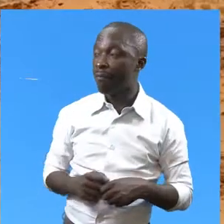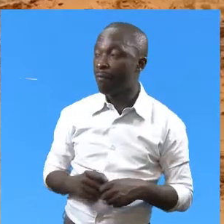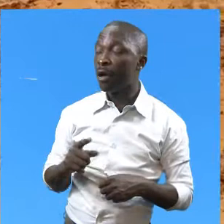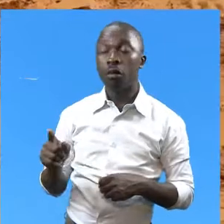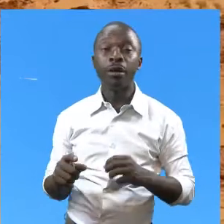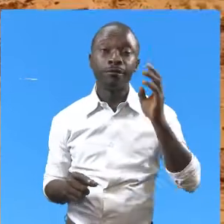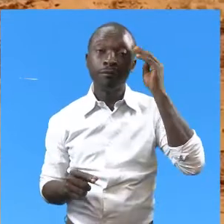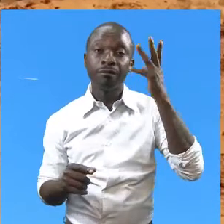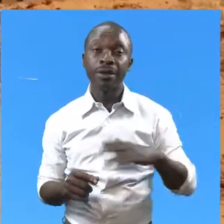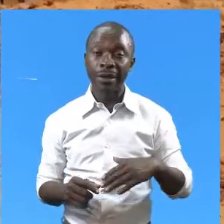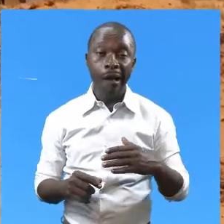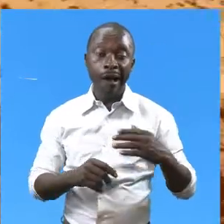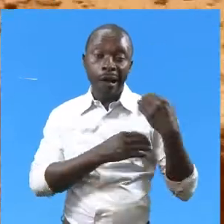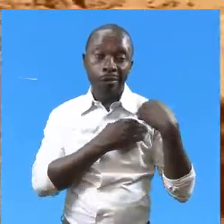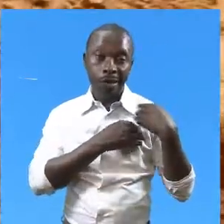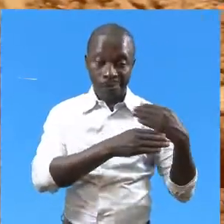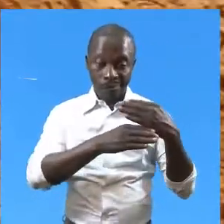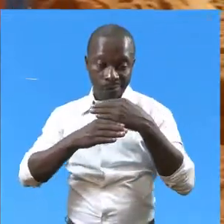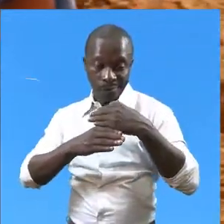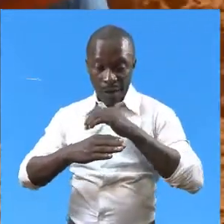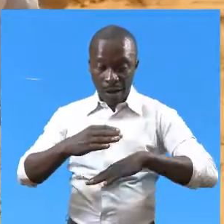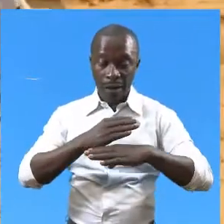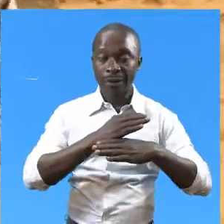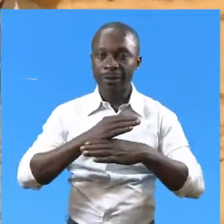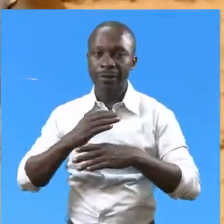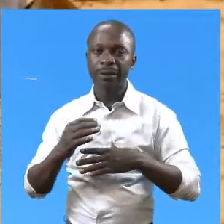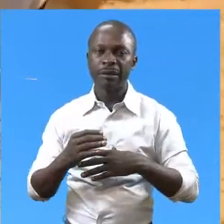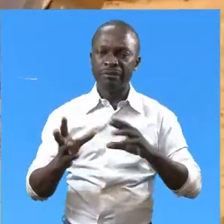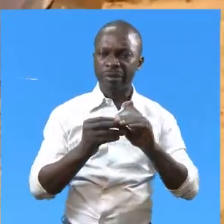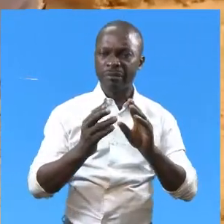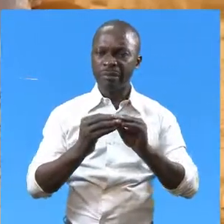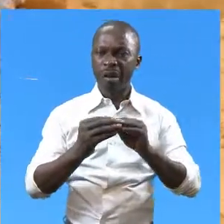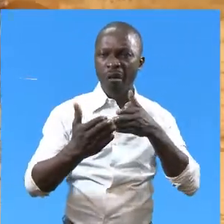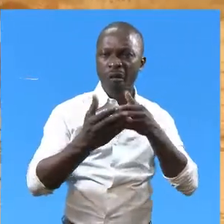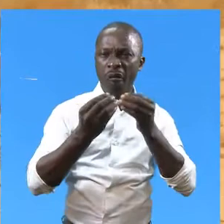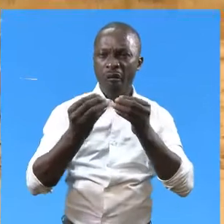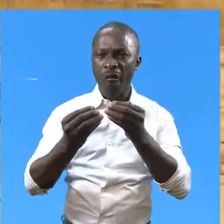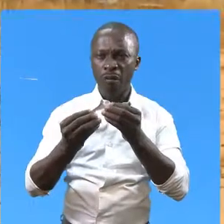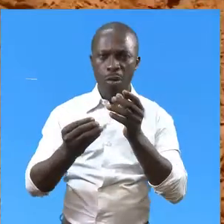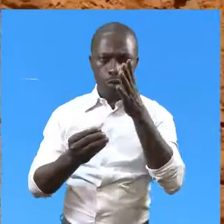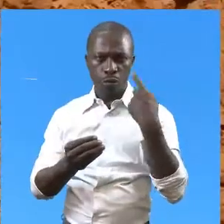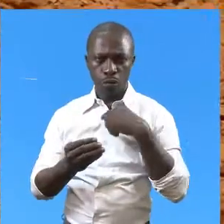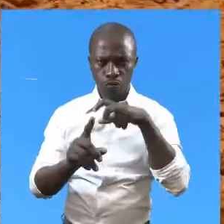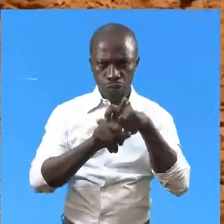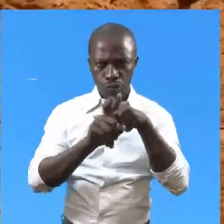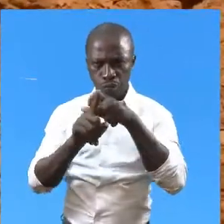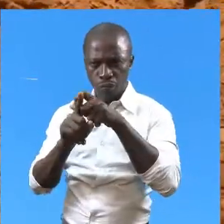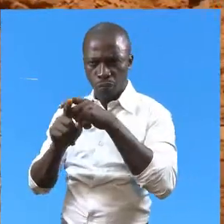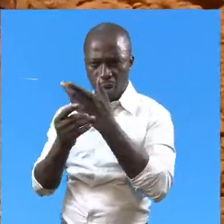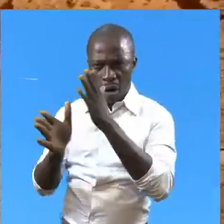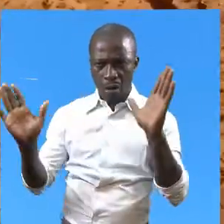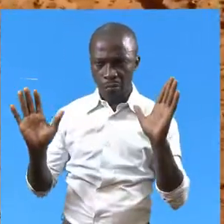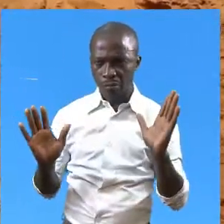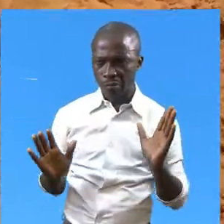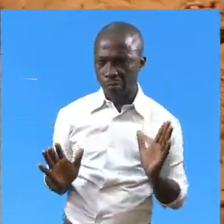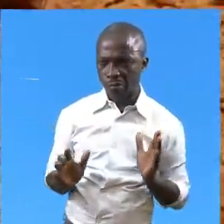Twitter, le ministre de l'Intérieur Fatih Bachara a fustigé ces actes atroces qui ne sauraient rester impunis. Selon le ministre,